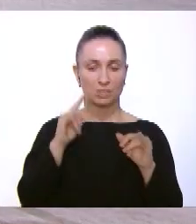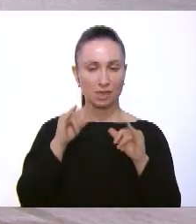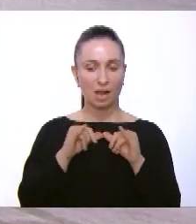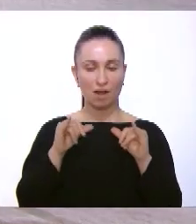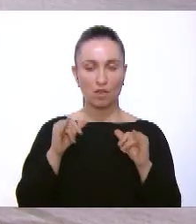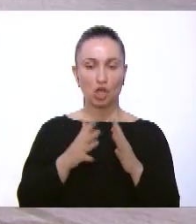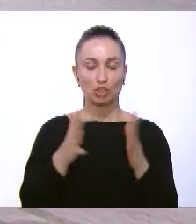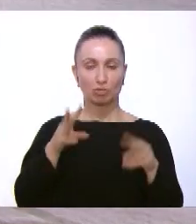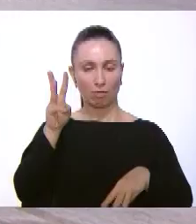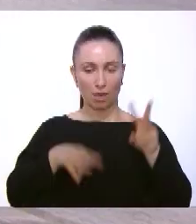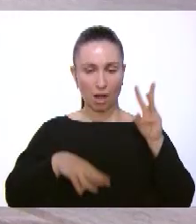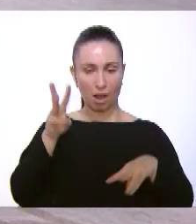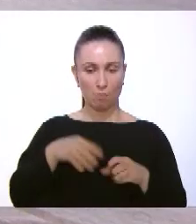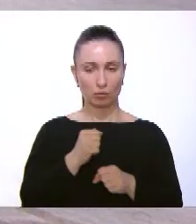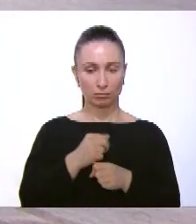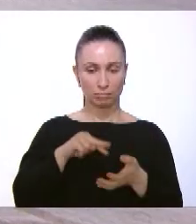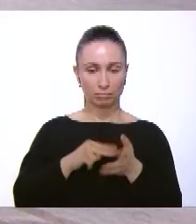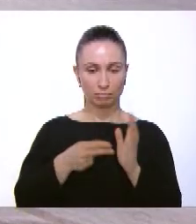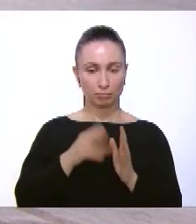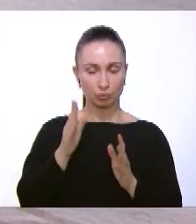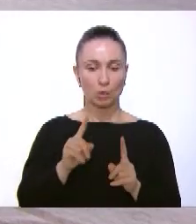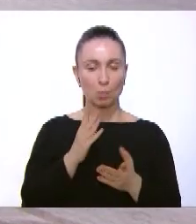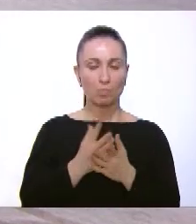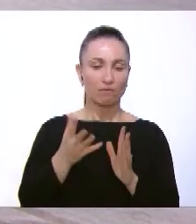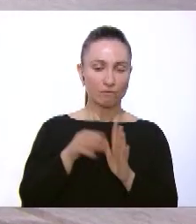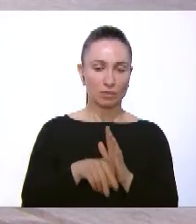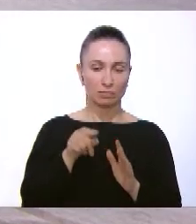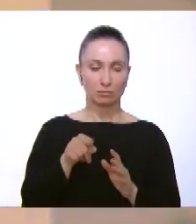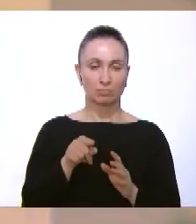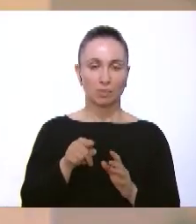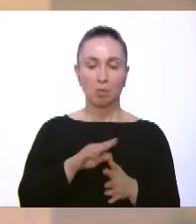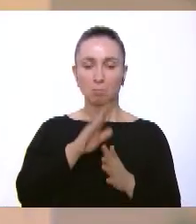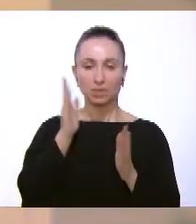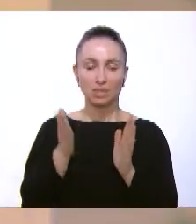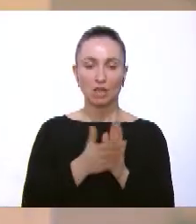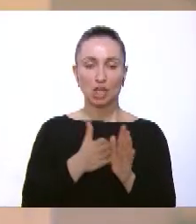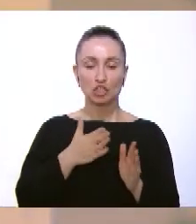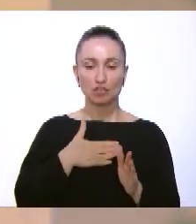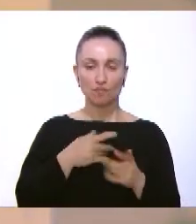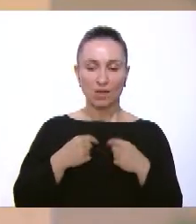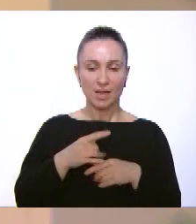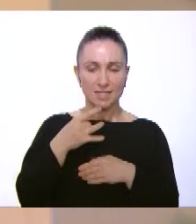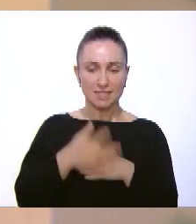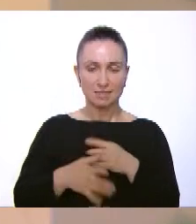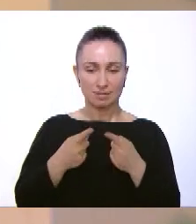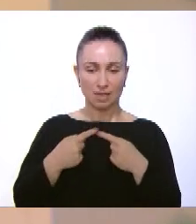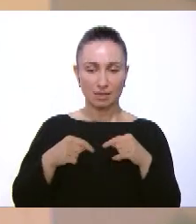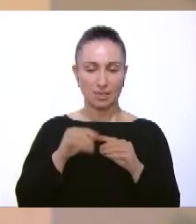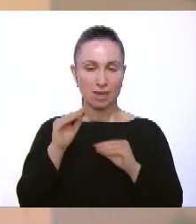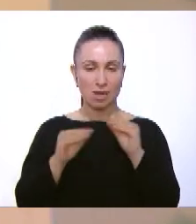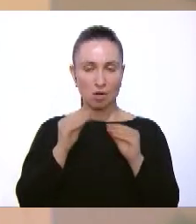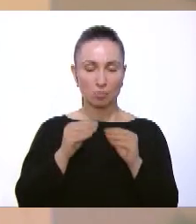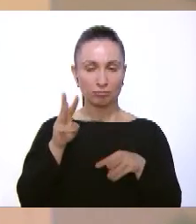ანუ დიდი სარემონტო სამუშაოები იგეგმება, რომელიც მოიცავს მთლიანად ჩვენი ცენტრის